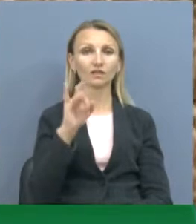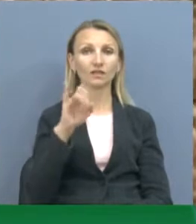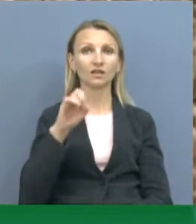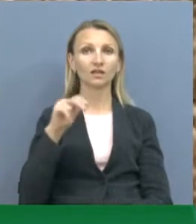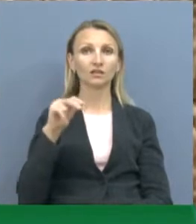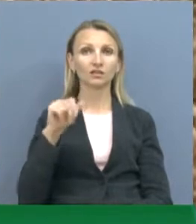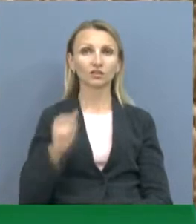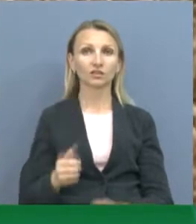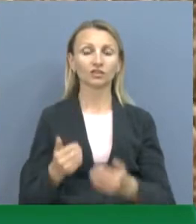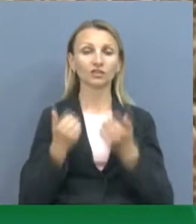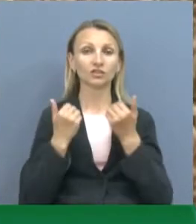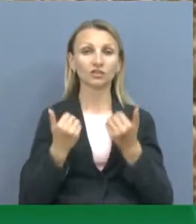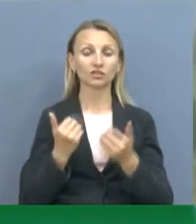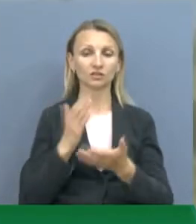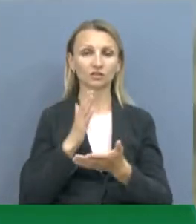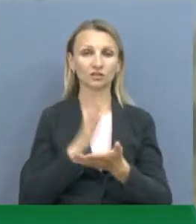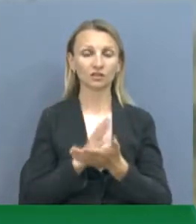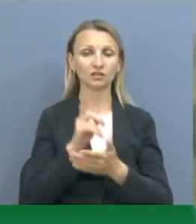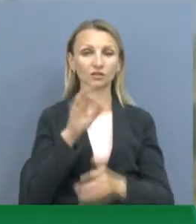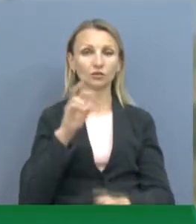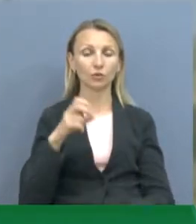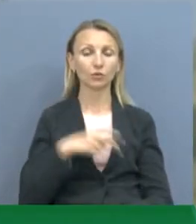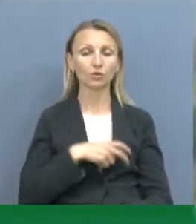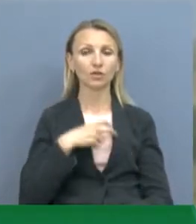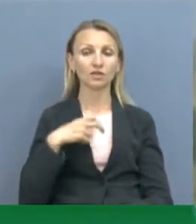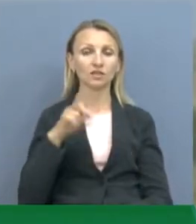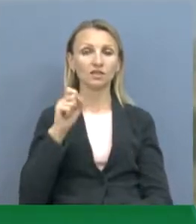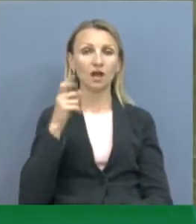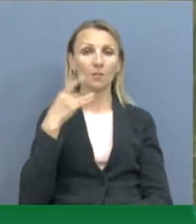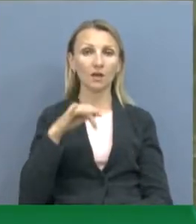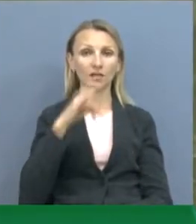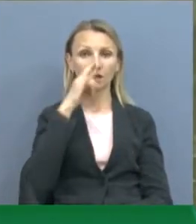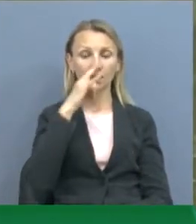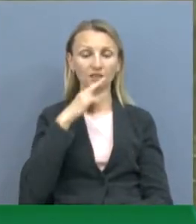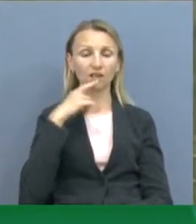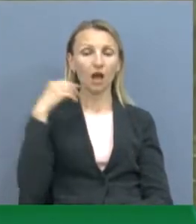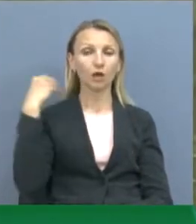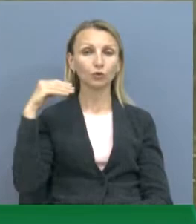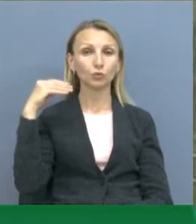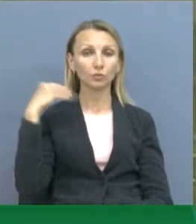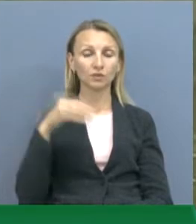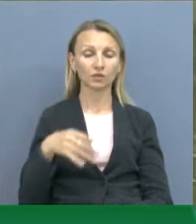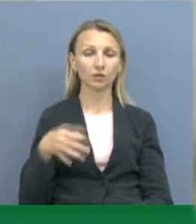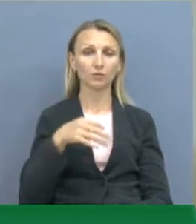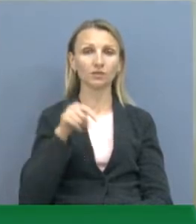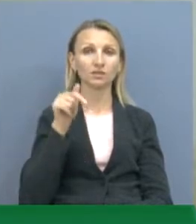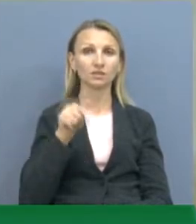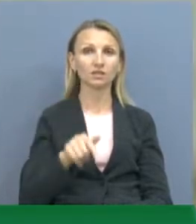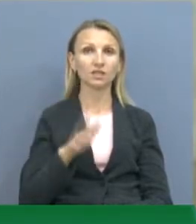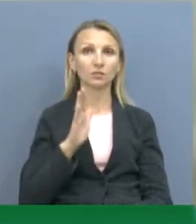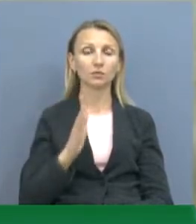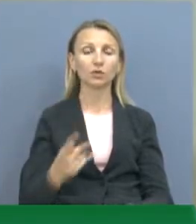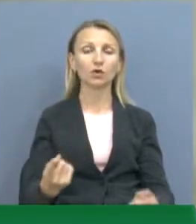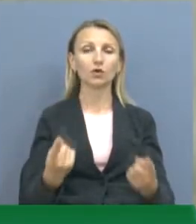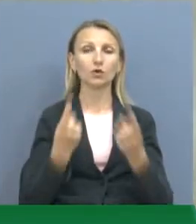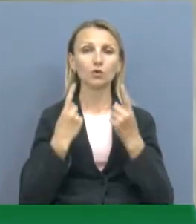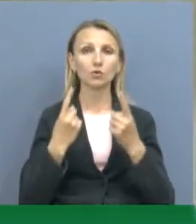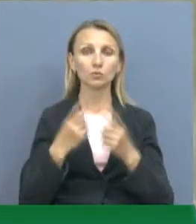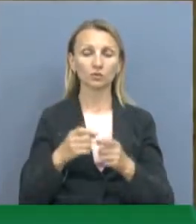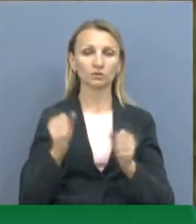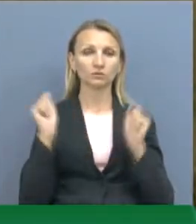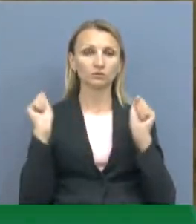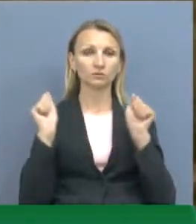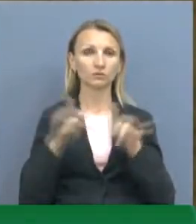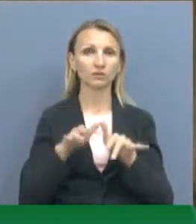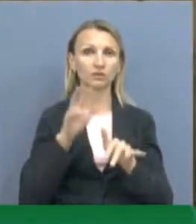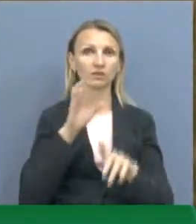сейчас в зоне риска Западно-Казахстанской, Актюбинской и Восточно-Казахстанской области. Именно здесь ожидаются крупные очаги нашествия